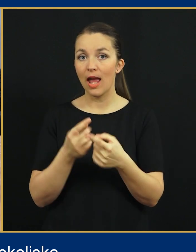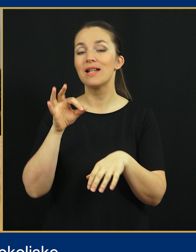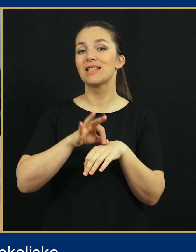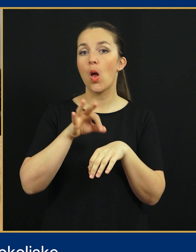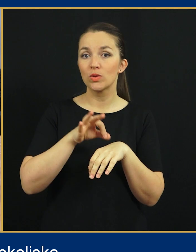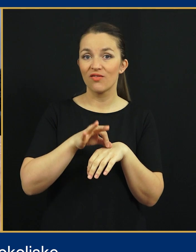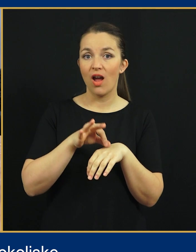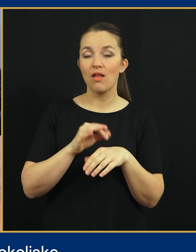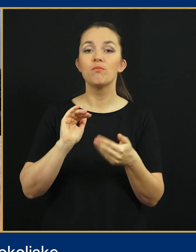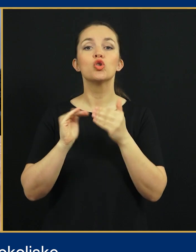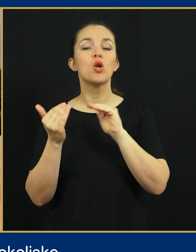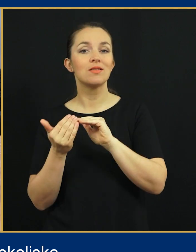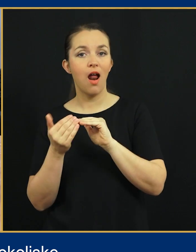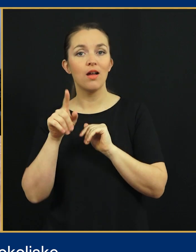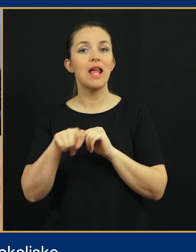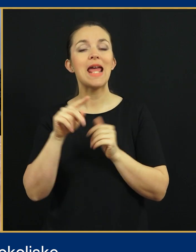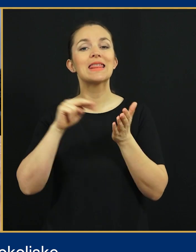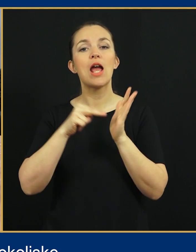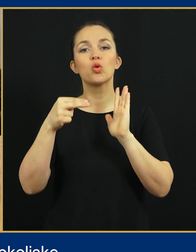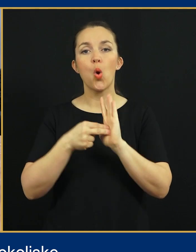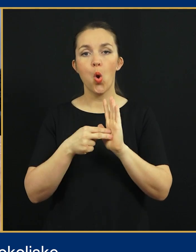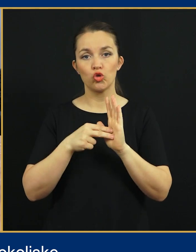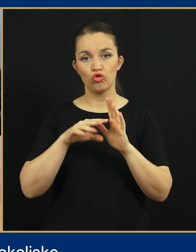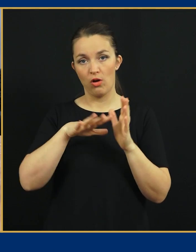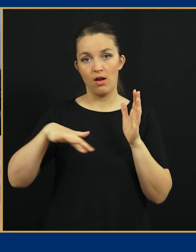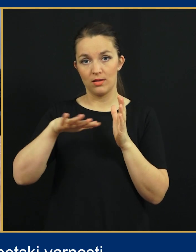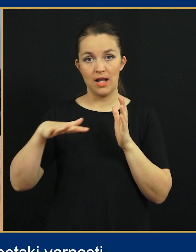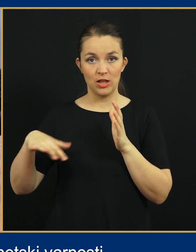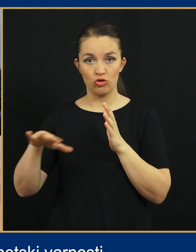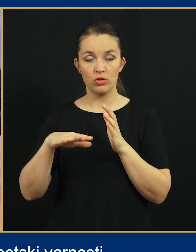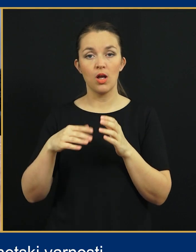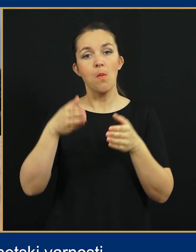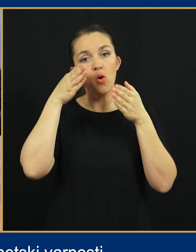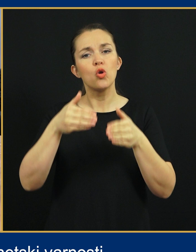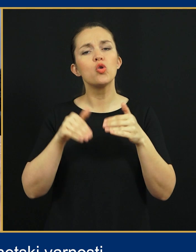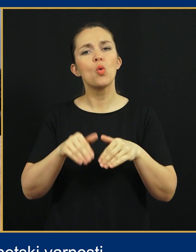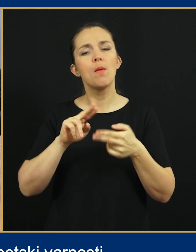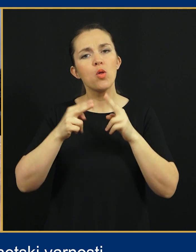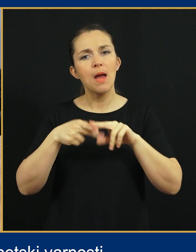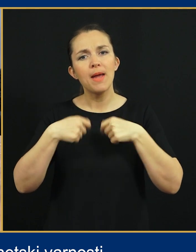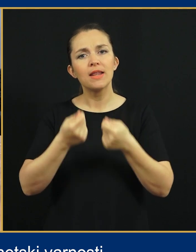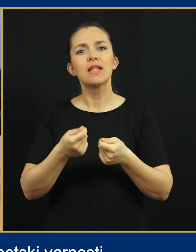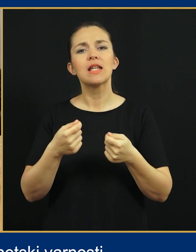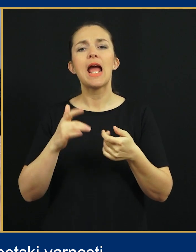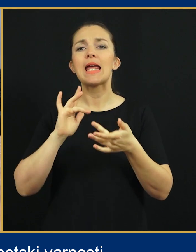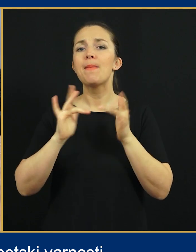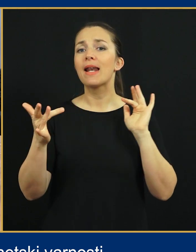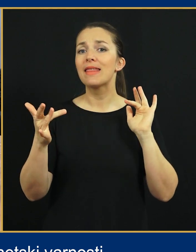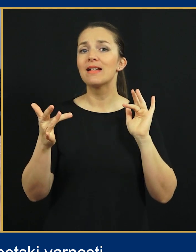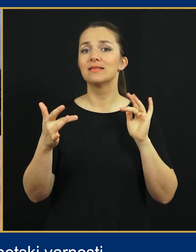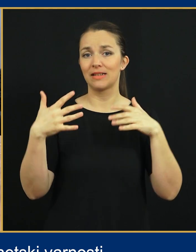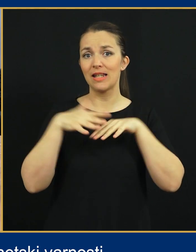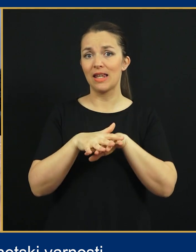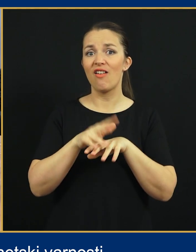zdravstvene, socialne in tehnološke razsežnosti. Pozornost moramo nameniti kibernetski varnosti, saj